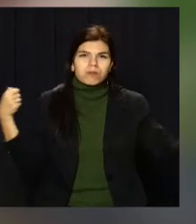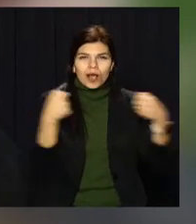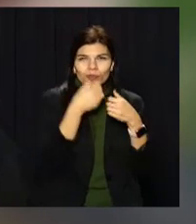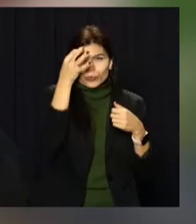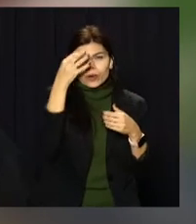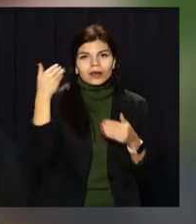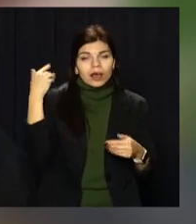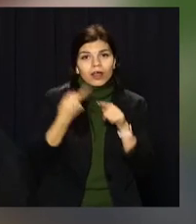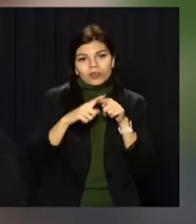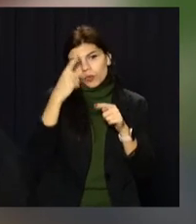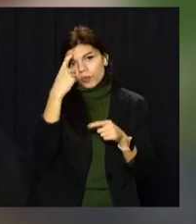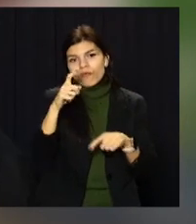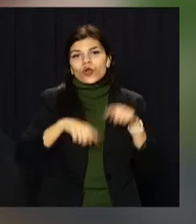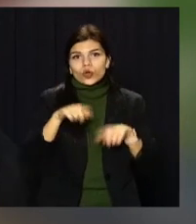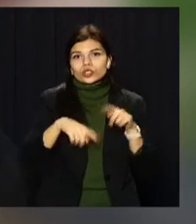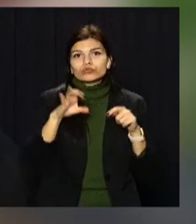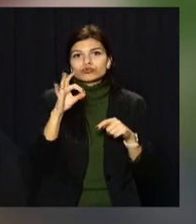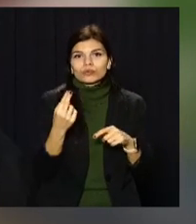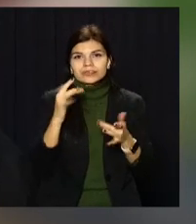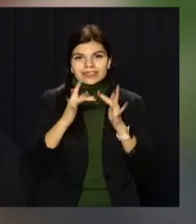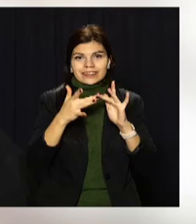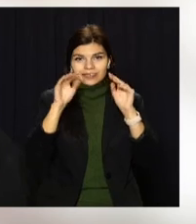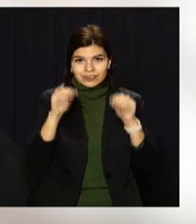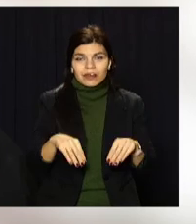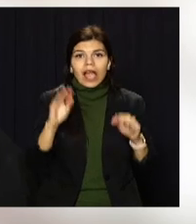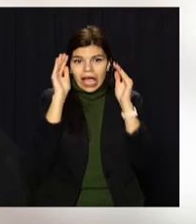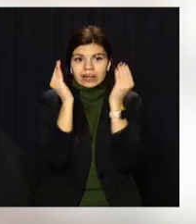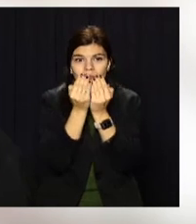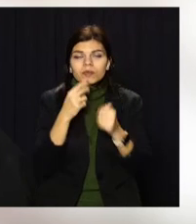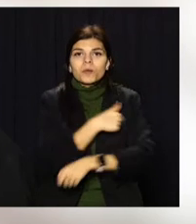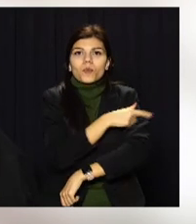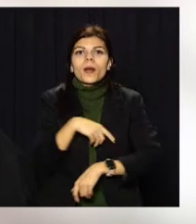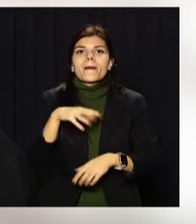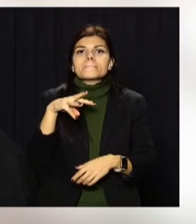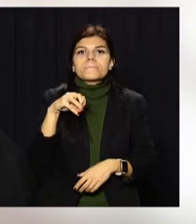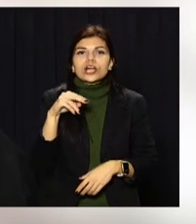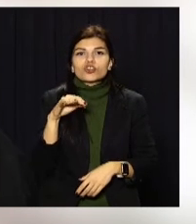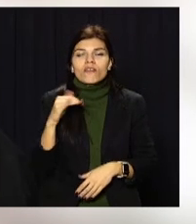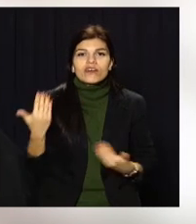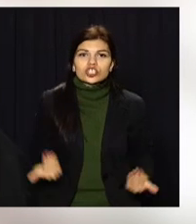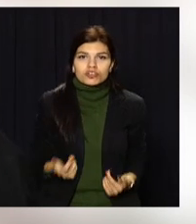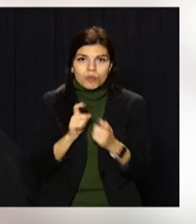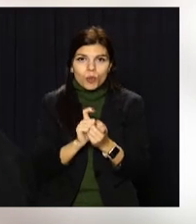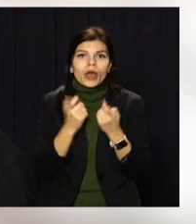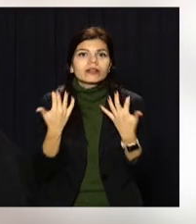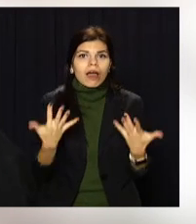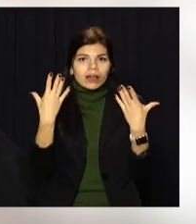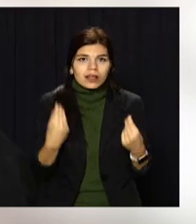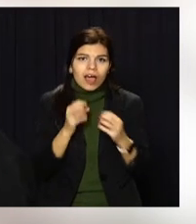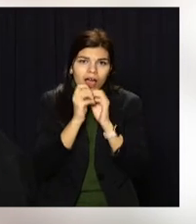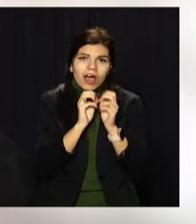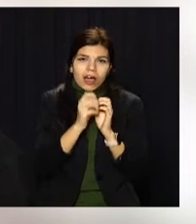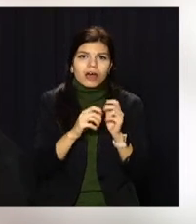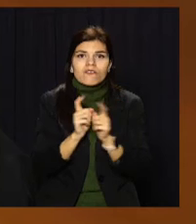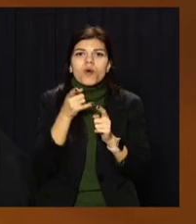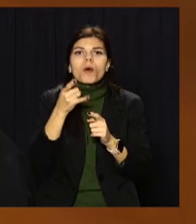проспекті. Про це повідомили родичі у соцмережі. У реанімації лікарні імені Мечникова за його життя боролися кілька днів.